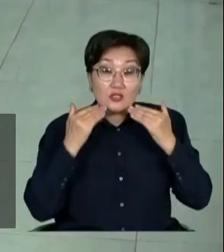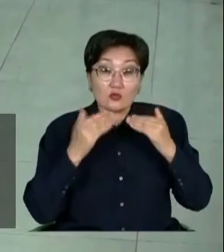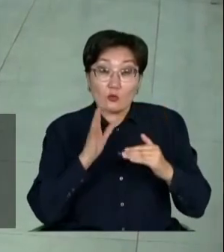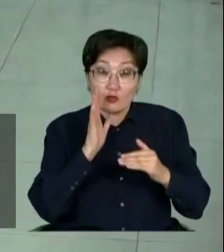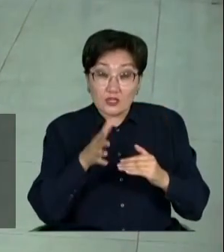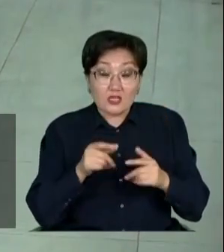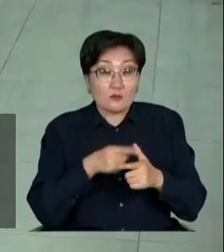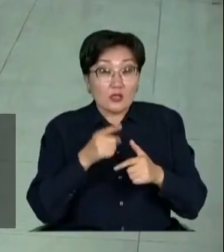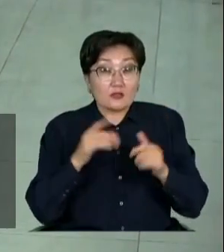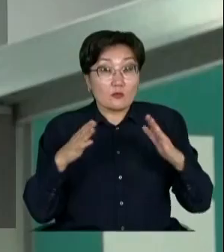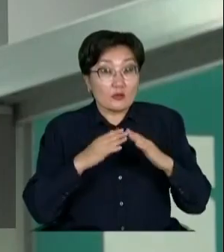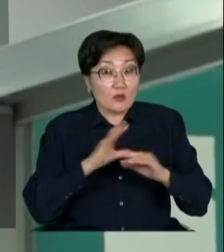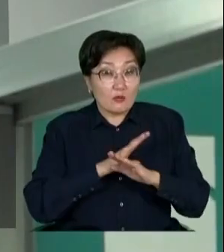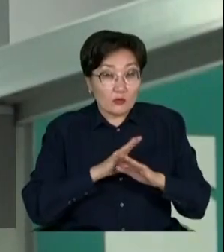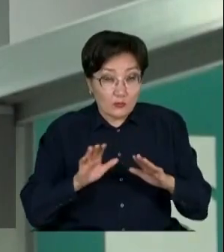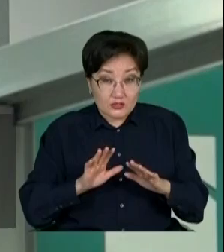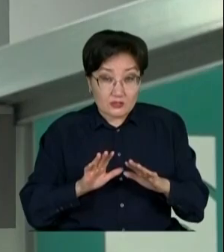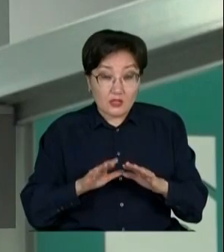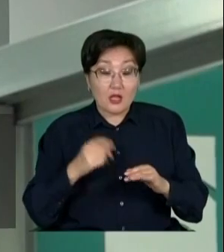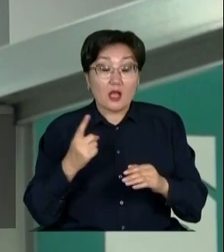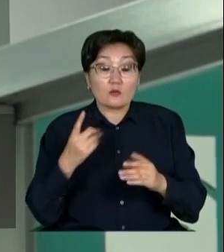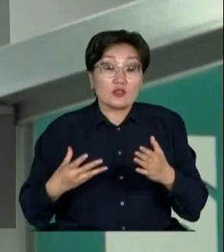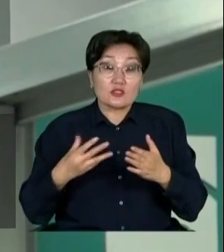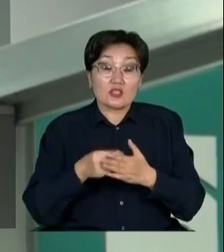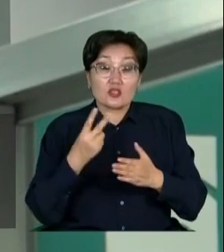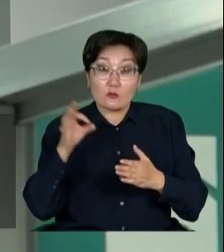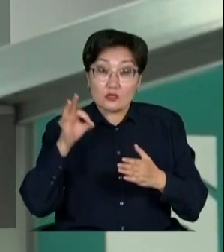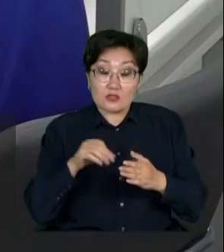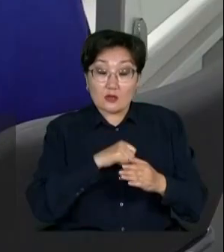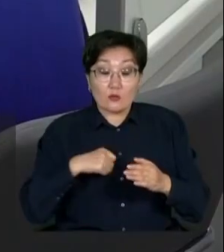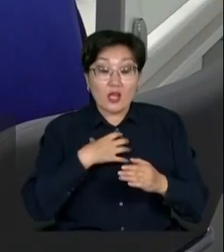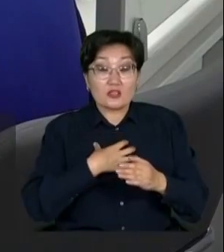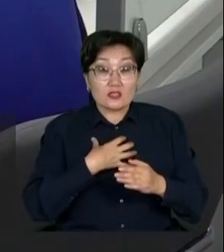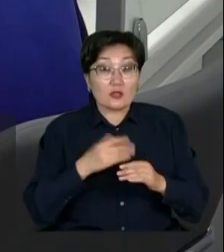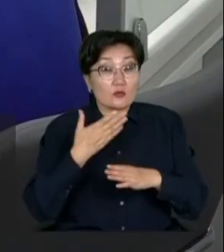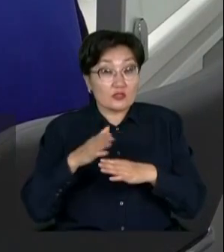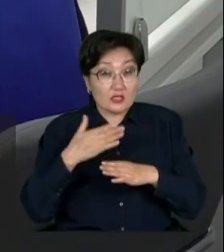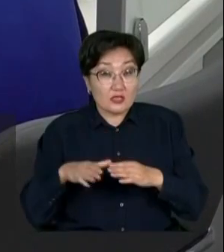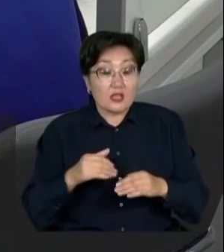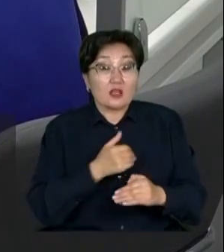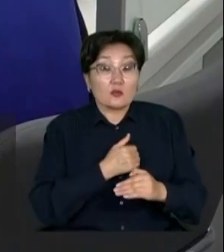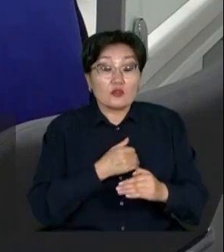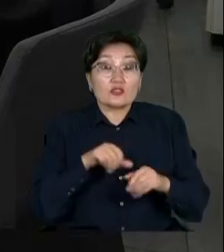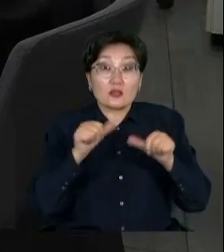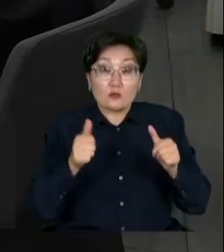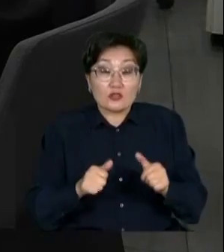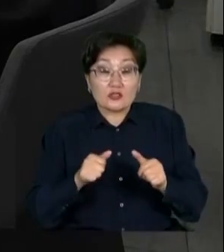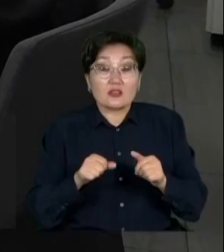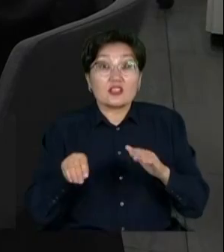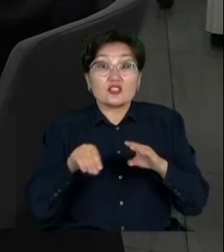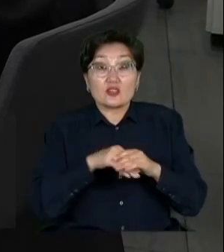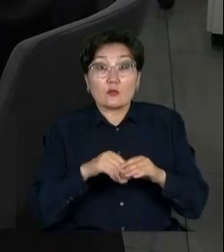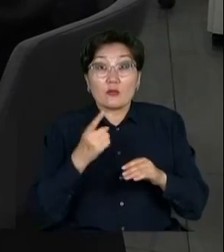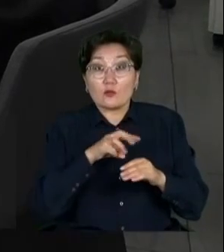жылда атында баспанасы болмауы керек. Алғашқы жарна 20%. Ең маңыздысы, ипотекаға ниетті азаматтардың шотында 1 миллион